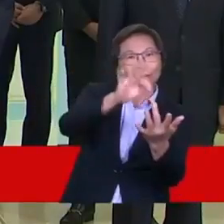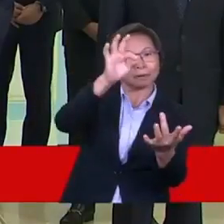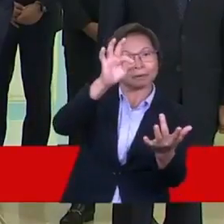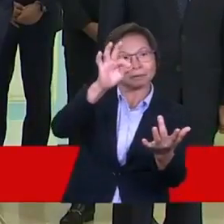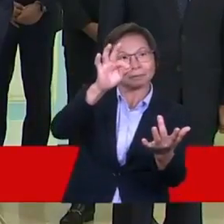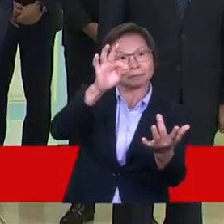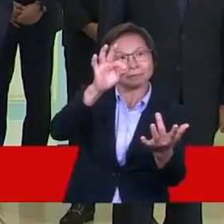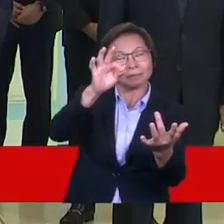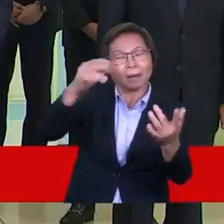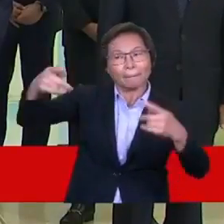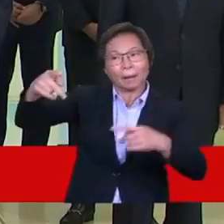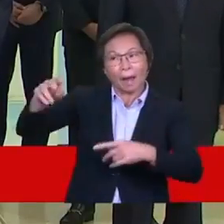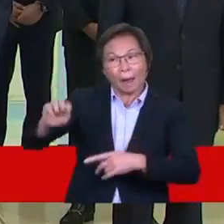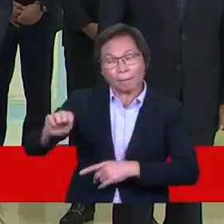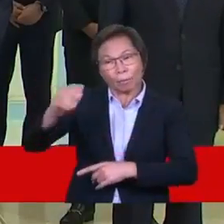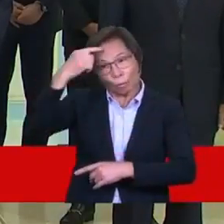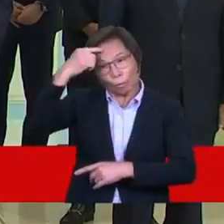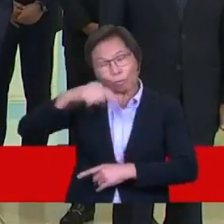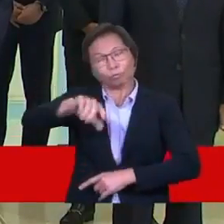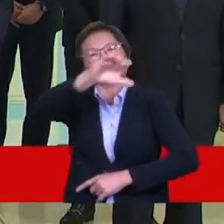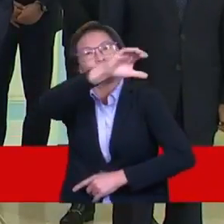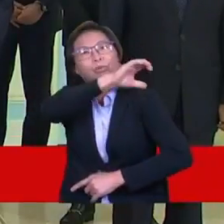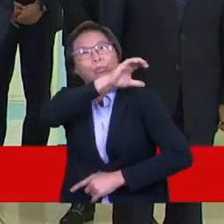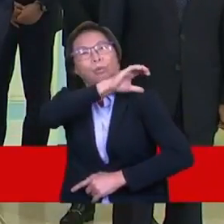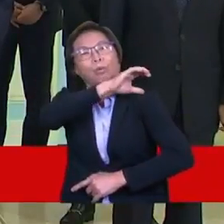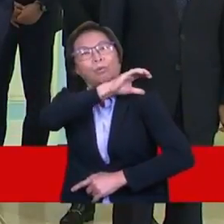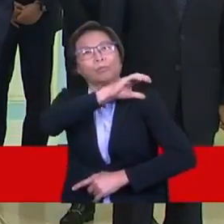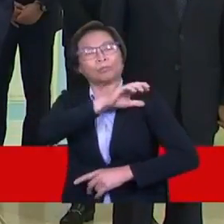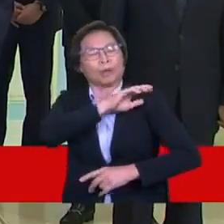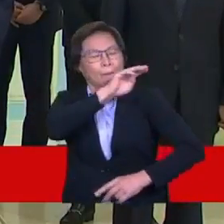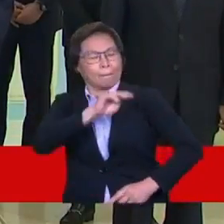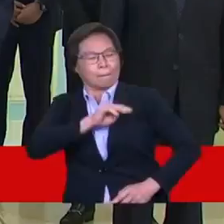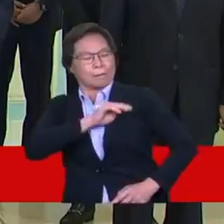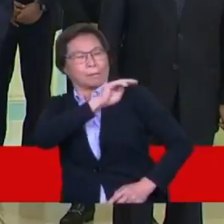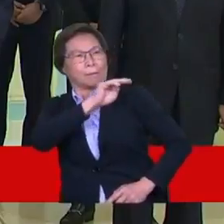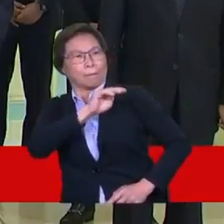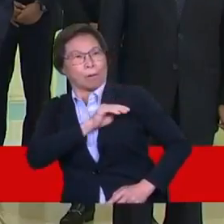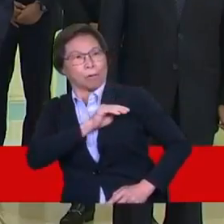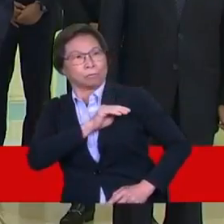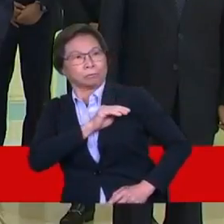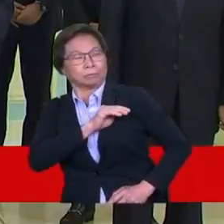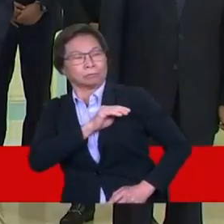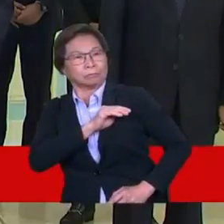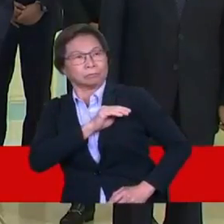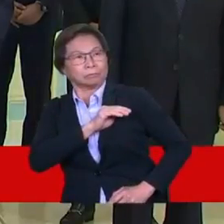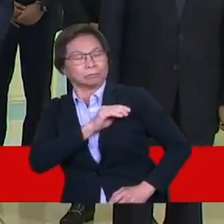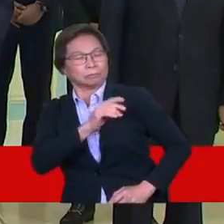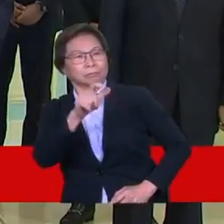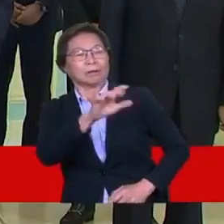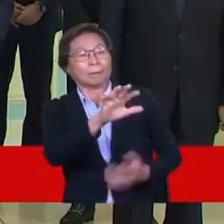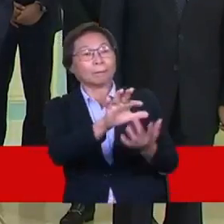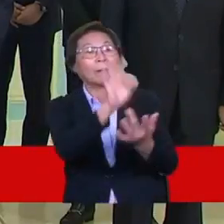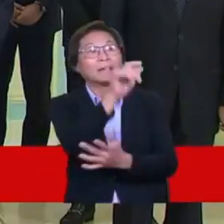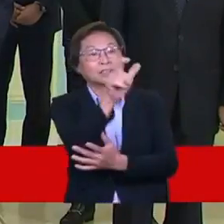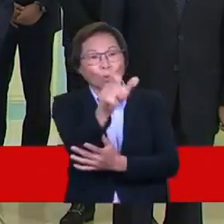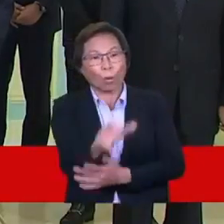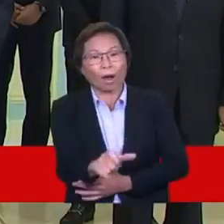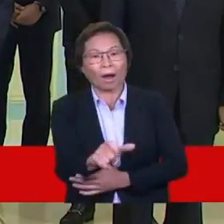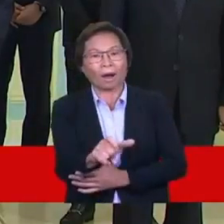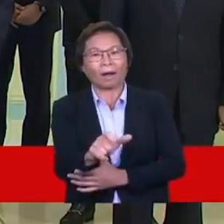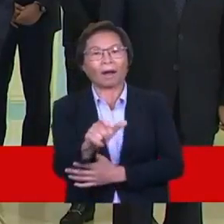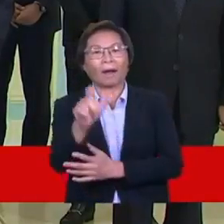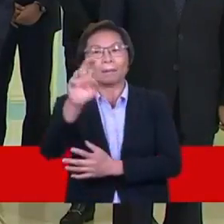sebagai Perdana Menteri untuk mempromosikan jemaah menteri seorang ahli dewan rakyat